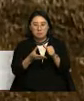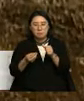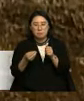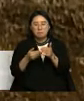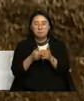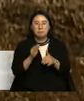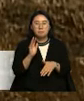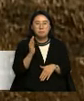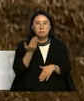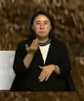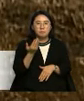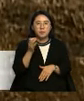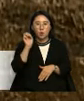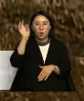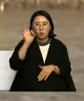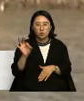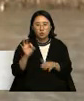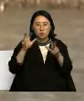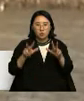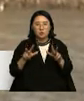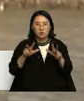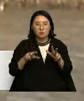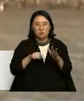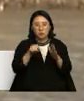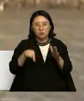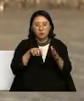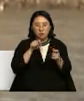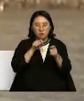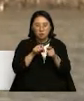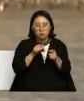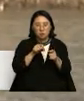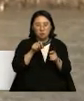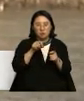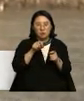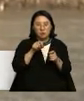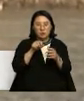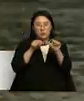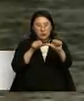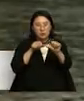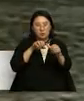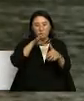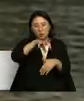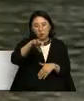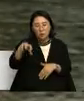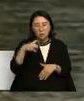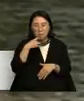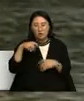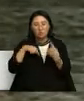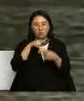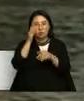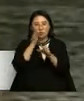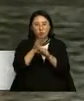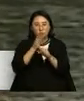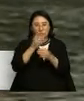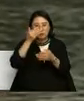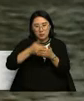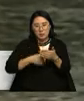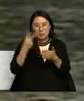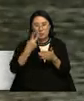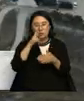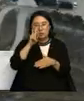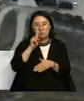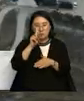나타났습니다 여주시 는 현재 내 앙리와 적금 및 당산 리 등 5개 적치 장만 운영 중이며 나머지는